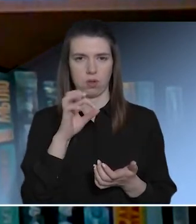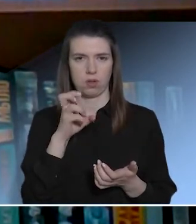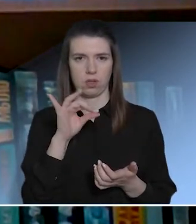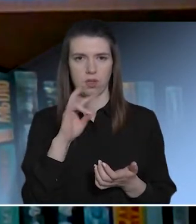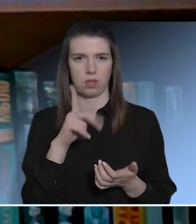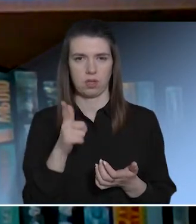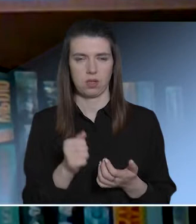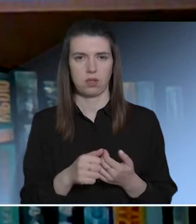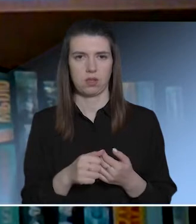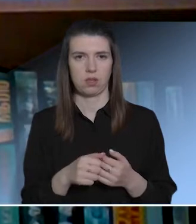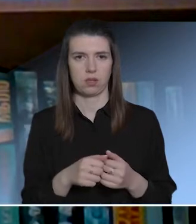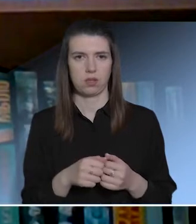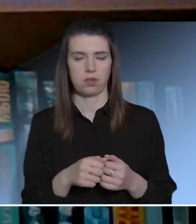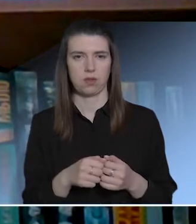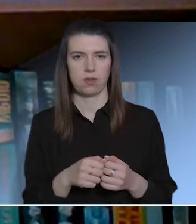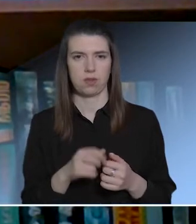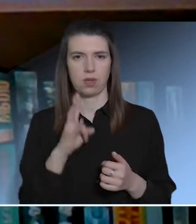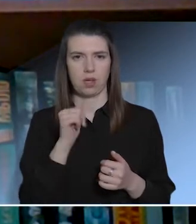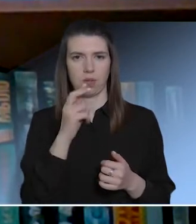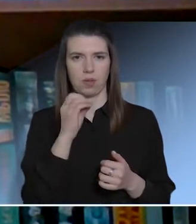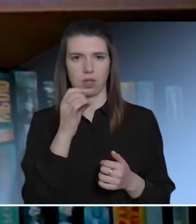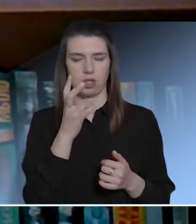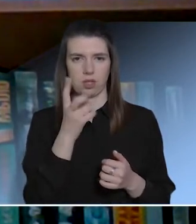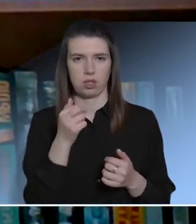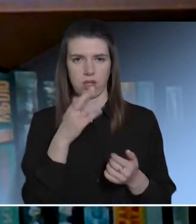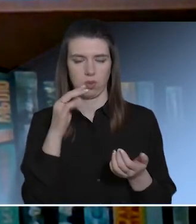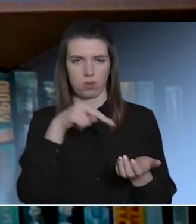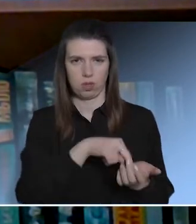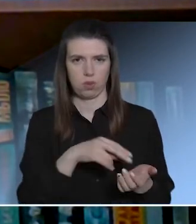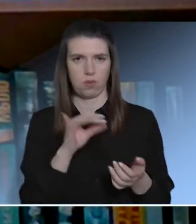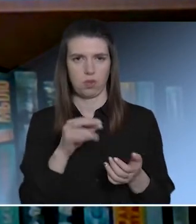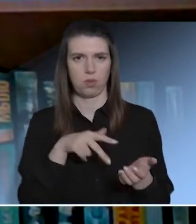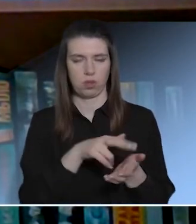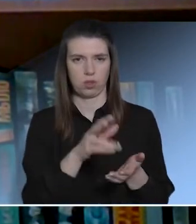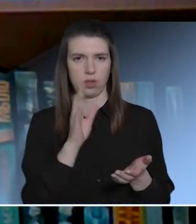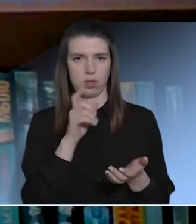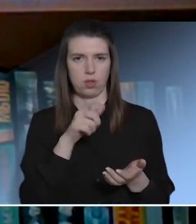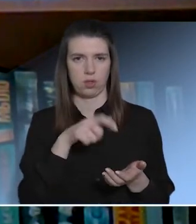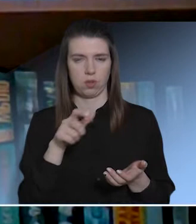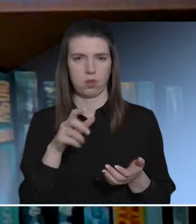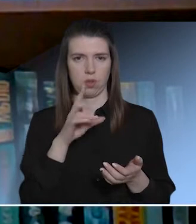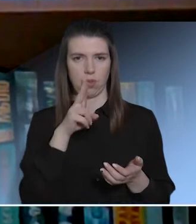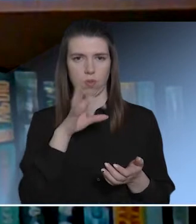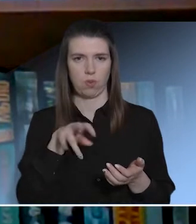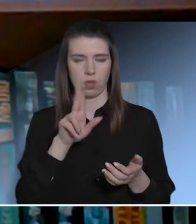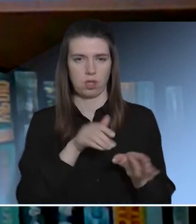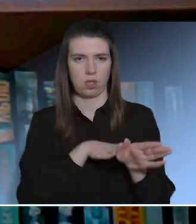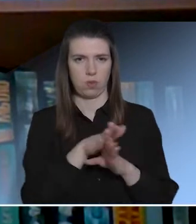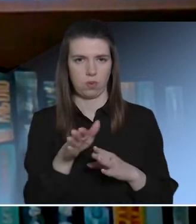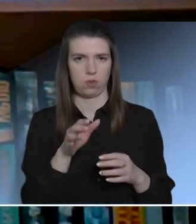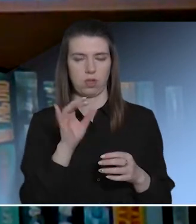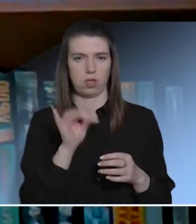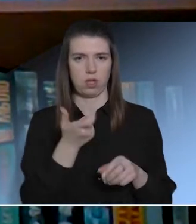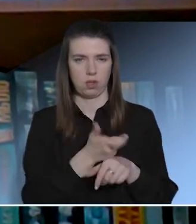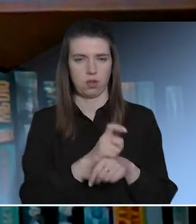У нас такая полка установлена на набережной. Я к ней периодически подхожу и вижу, что у нас полка достаточно